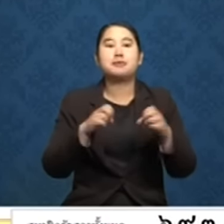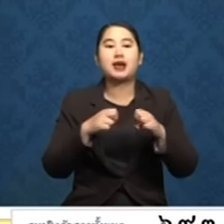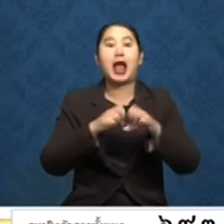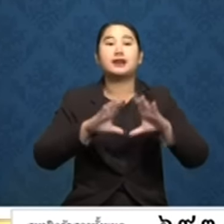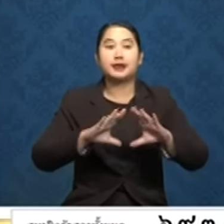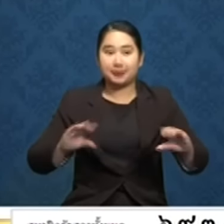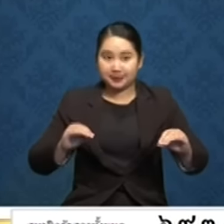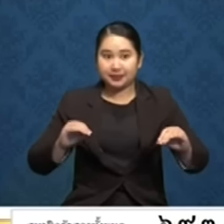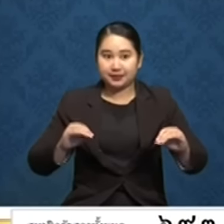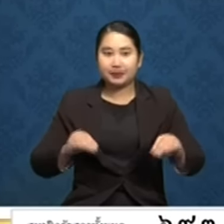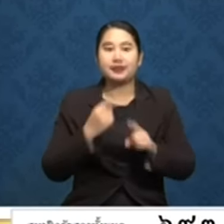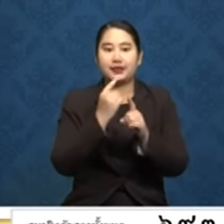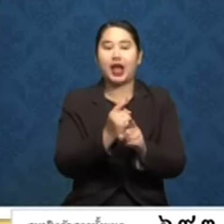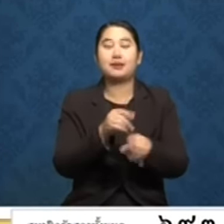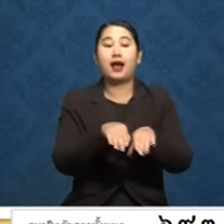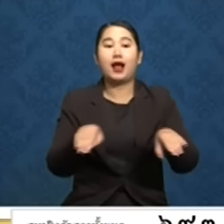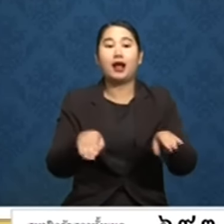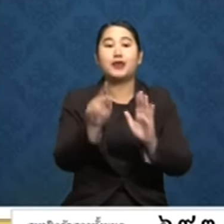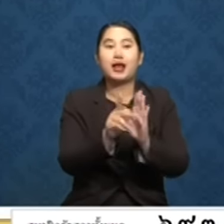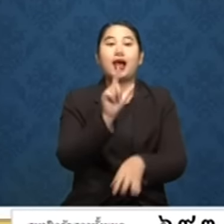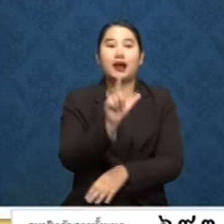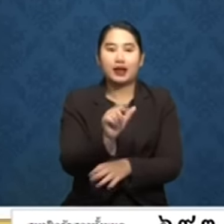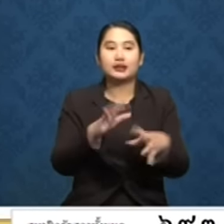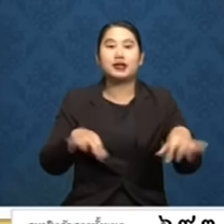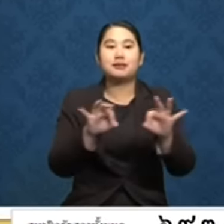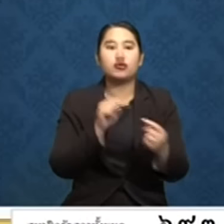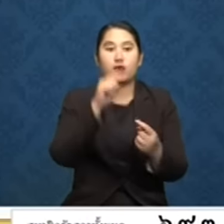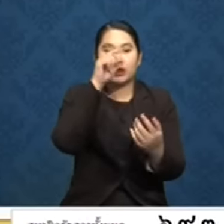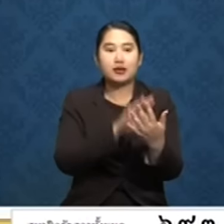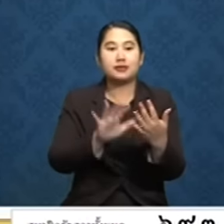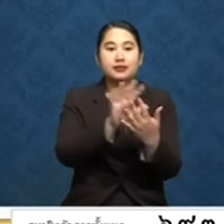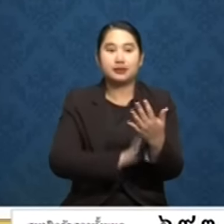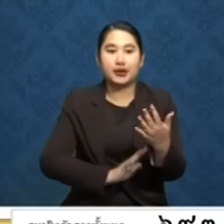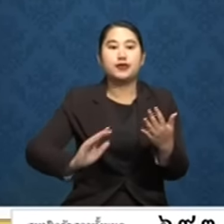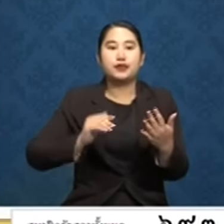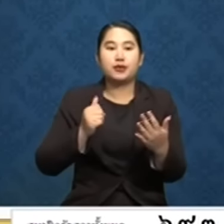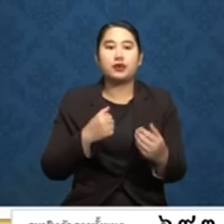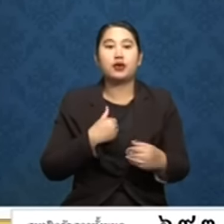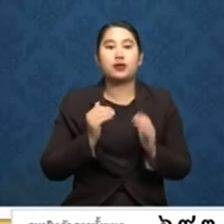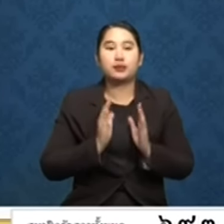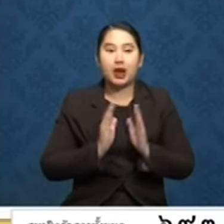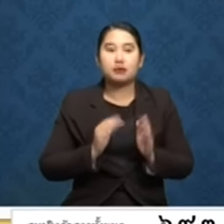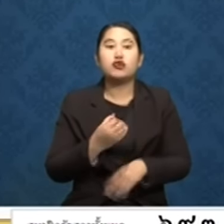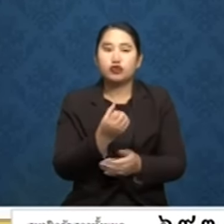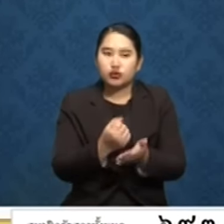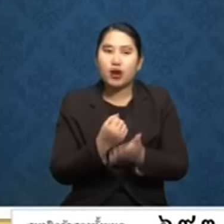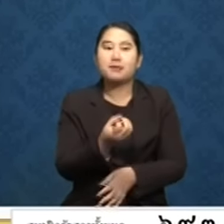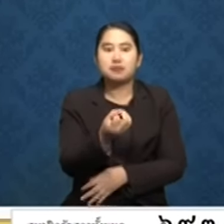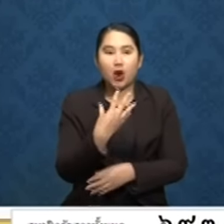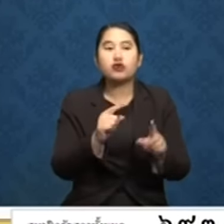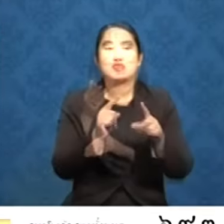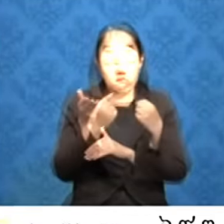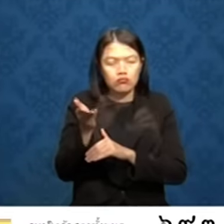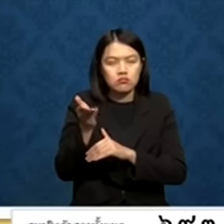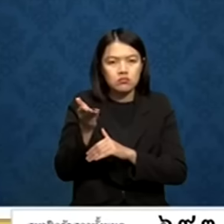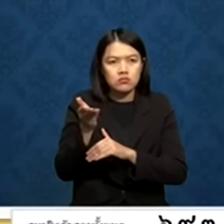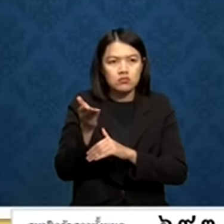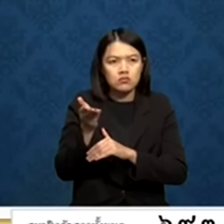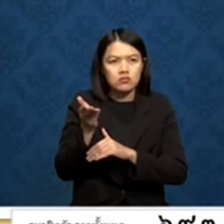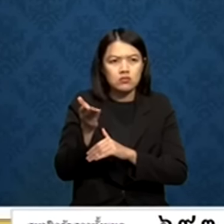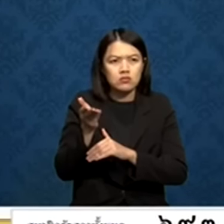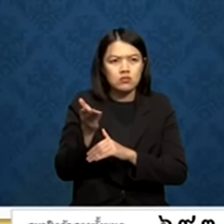และสร้างหลักนิติธรรมฟื้นฟูความเชื่อมั่นของประเทศนี้พร้อมกันกับท่านครับขอคำตอบและคำยืนยันจากท่านนายกรัฐมนตรีครับ แล้วท่